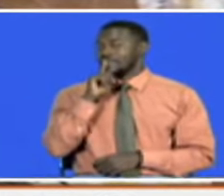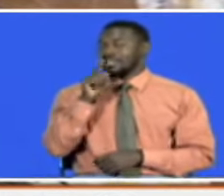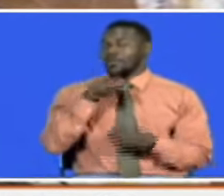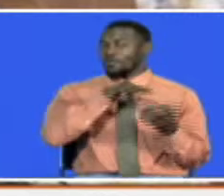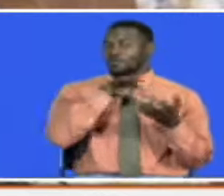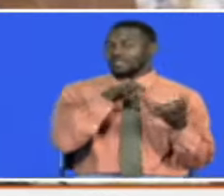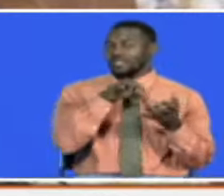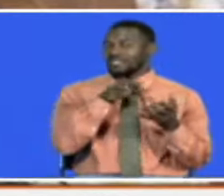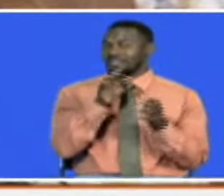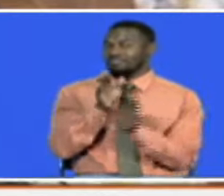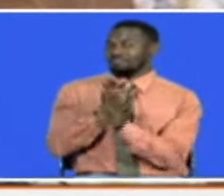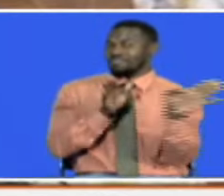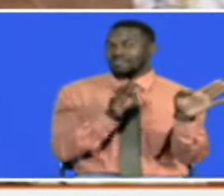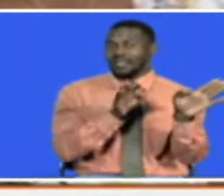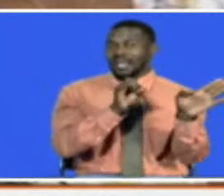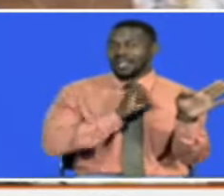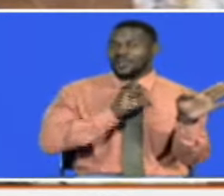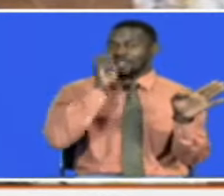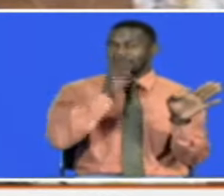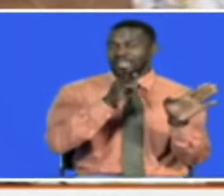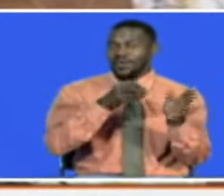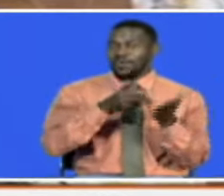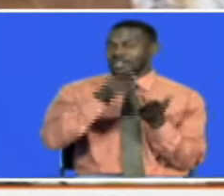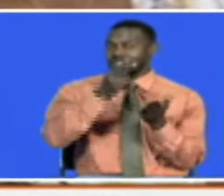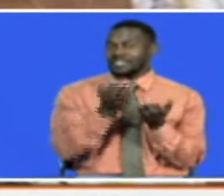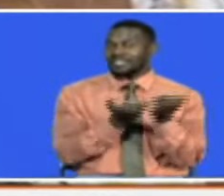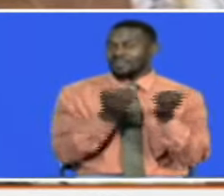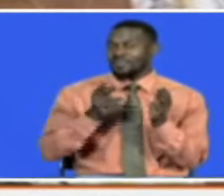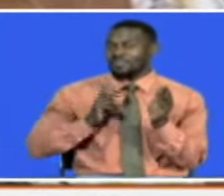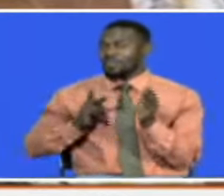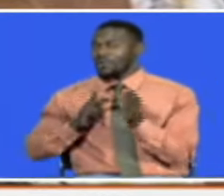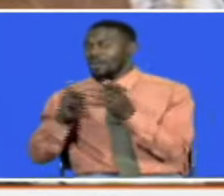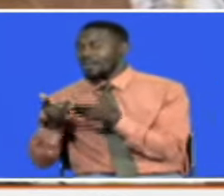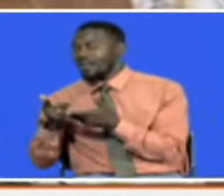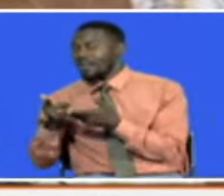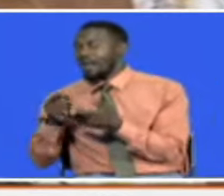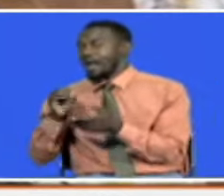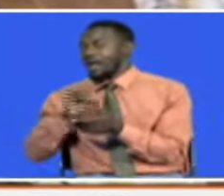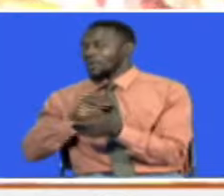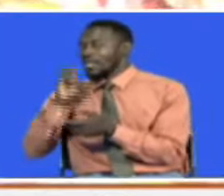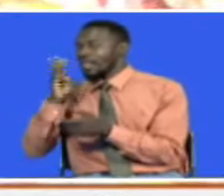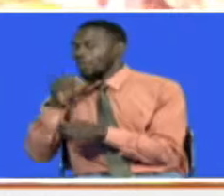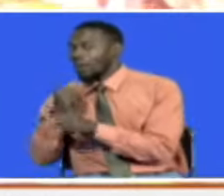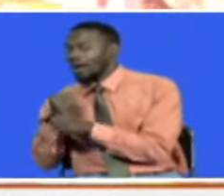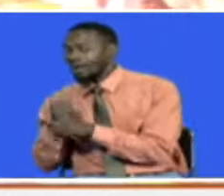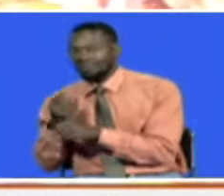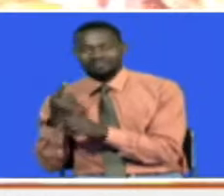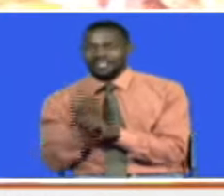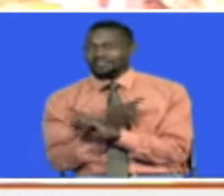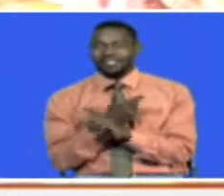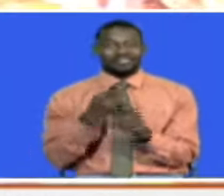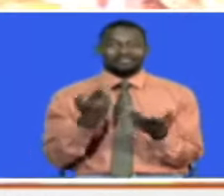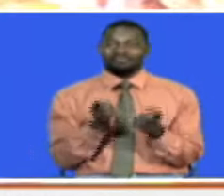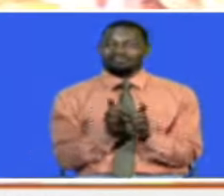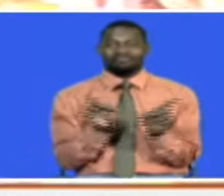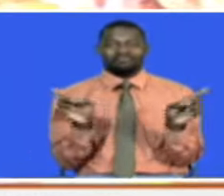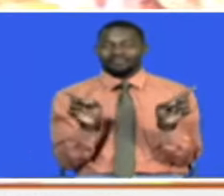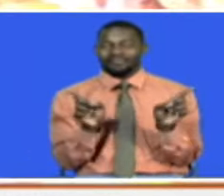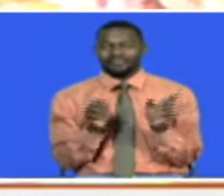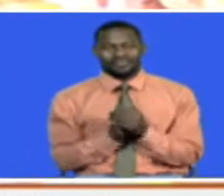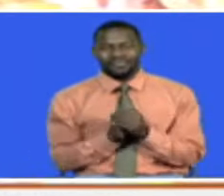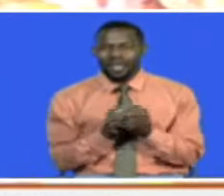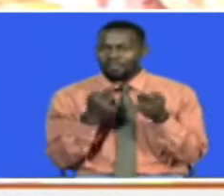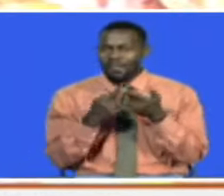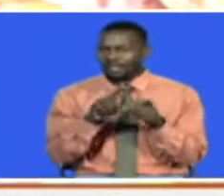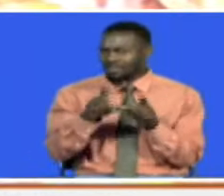I will diligently serve the people, discharge my duties. Ama ilikuwa na pupa kuingia afisi